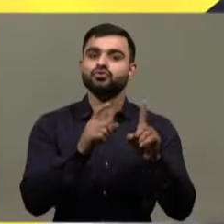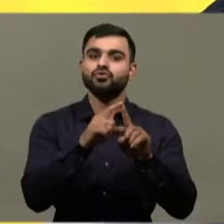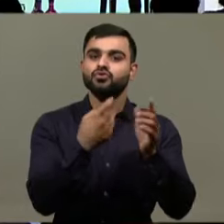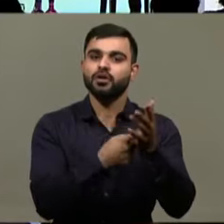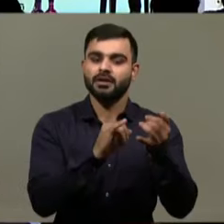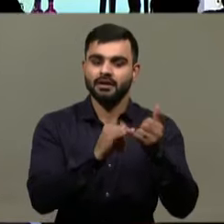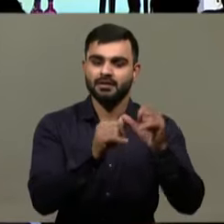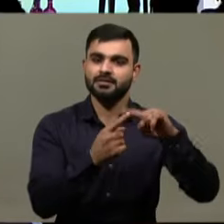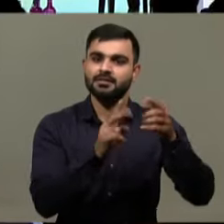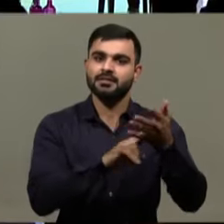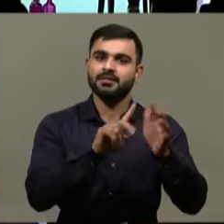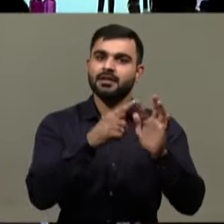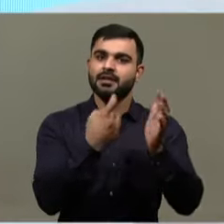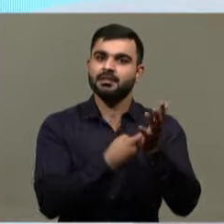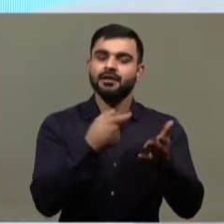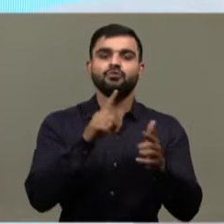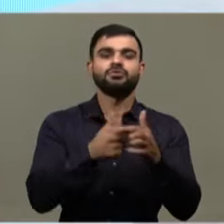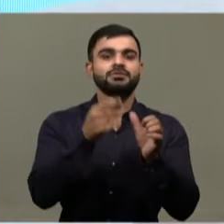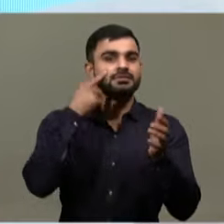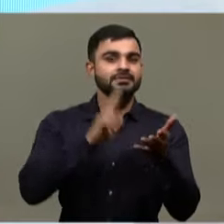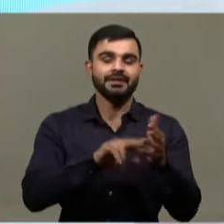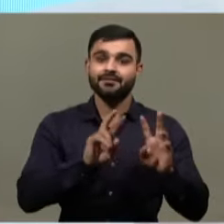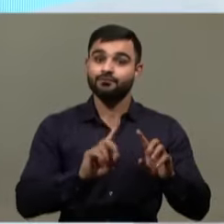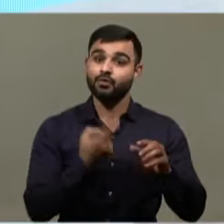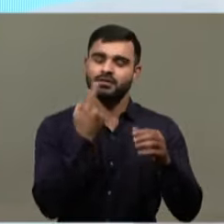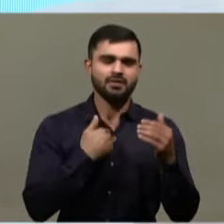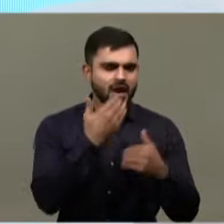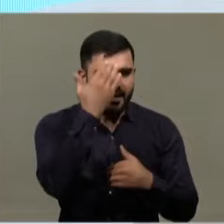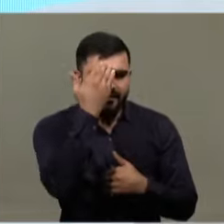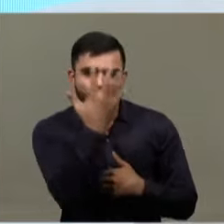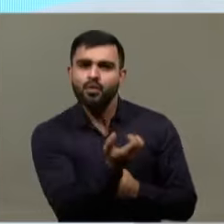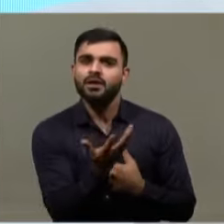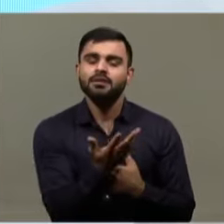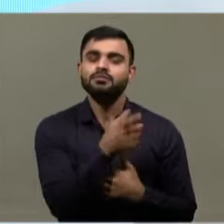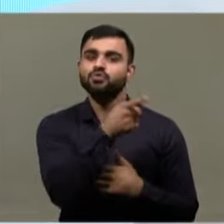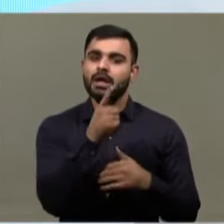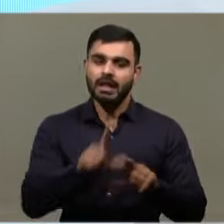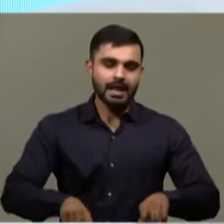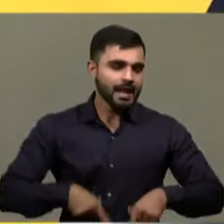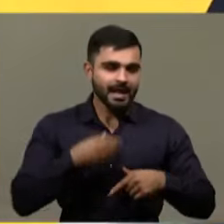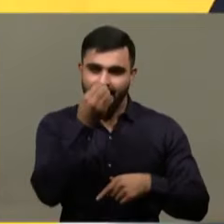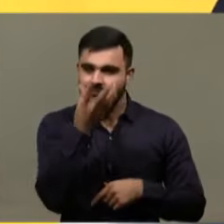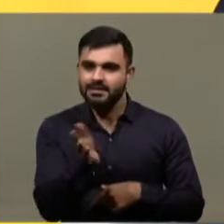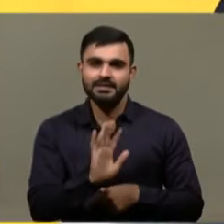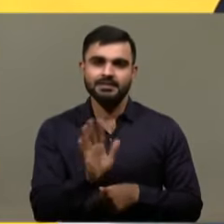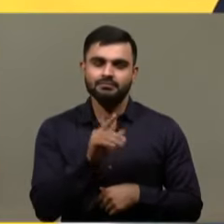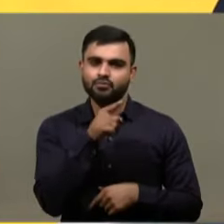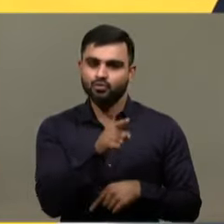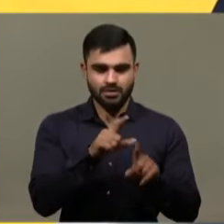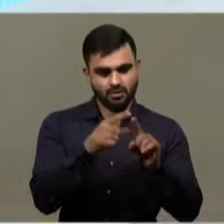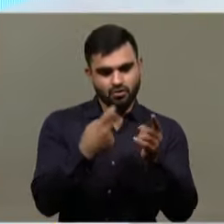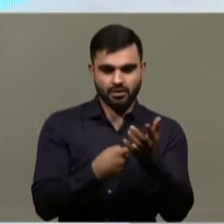मैं आपसे यह डॉक्टर साहब जानना चाहूंगी सबसे पहले यह जीवन आसान तो नहीं रहा होगा आप